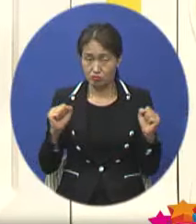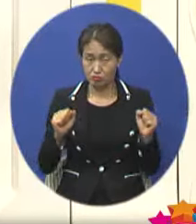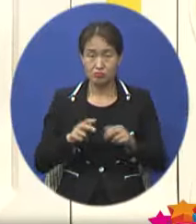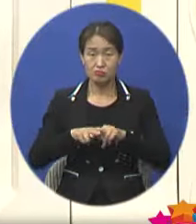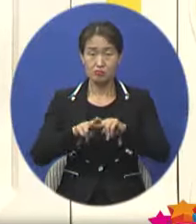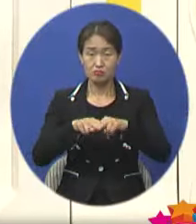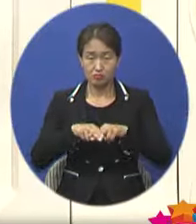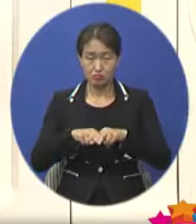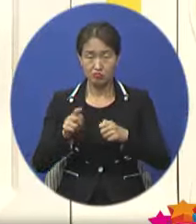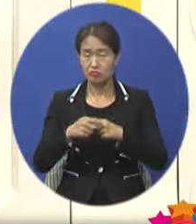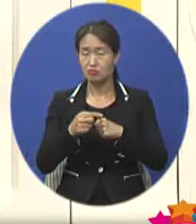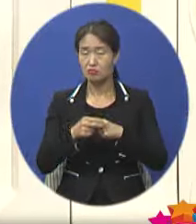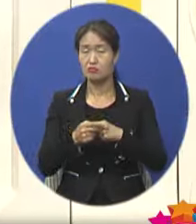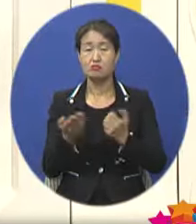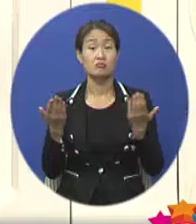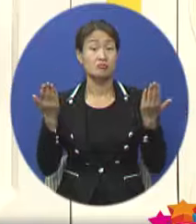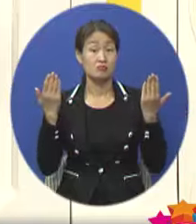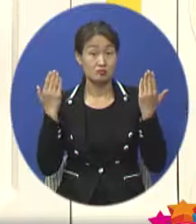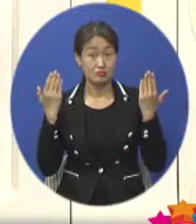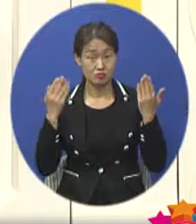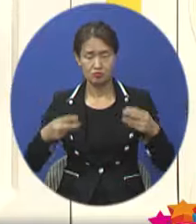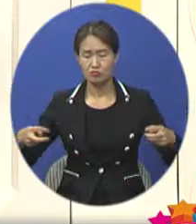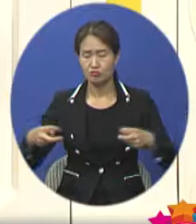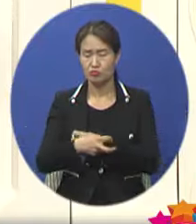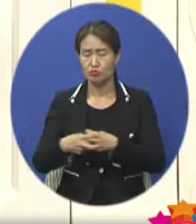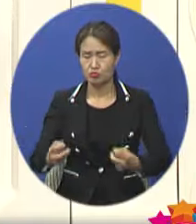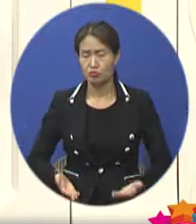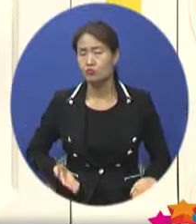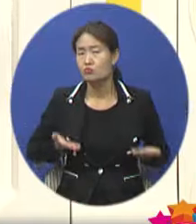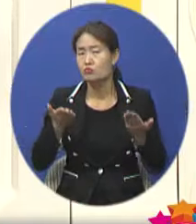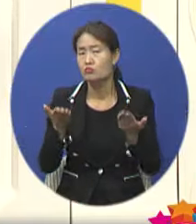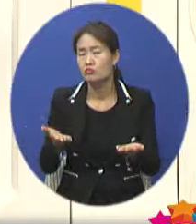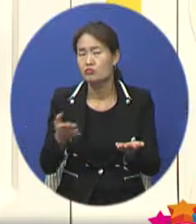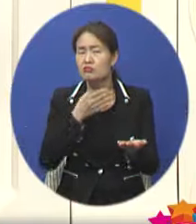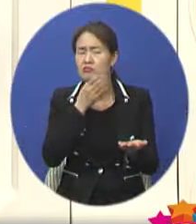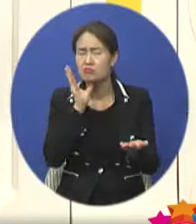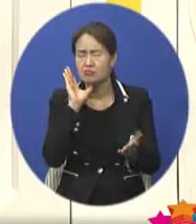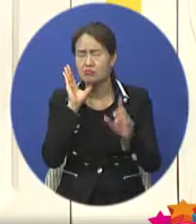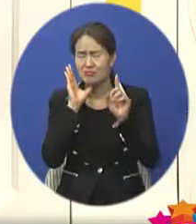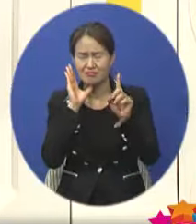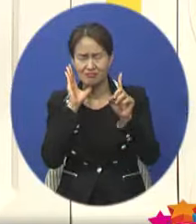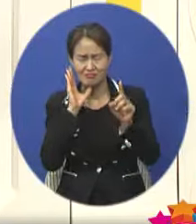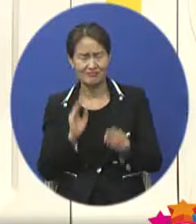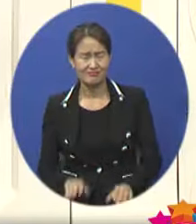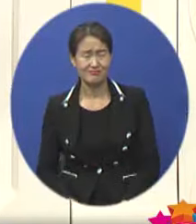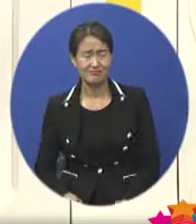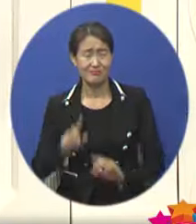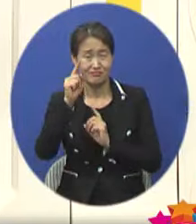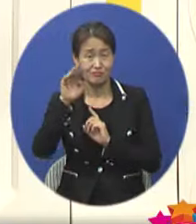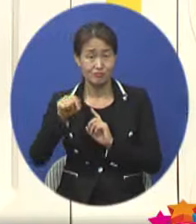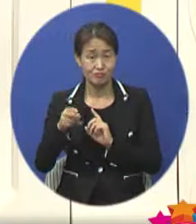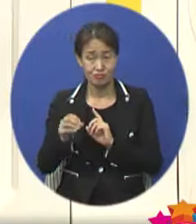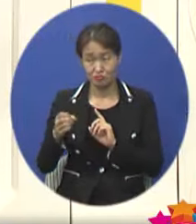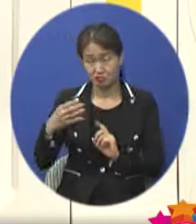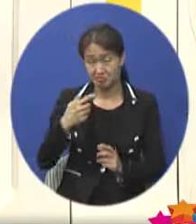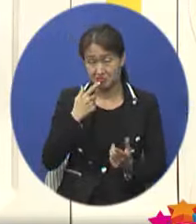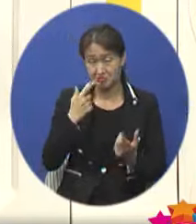정읍 초등학교에 교통봉사를 해오신 어르신이 계신다고 합니다. 그렇습니다. 이부영 씨가 말씀하신 그